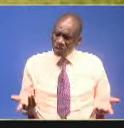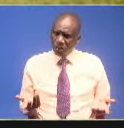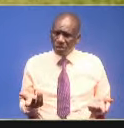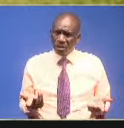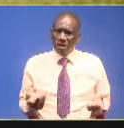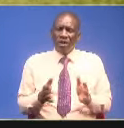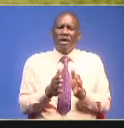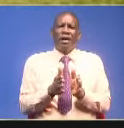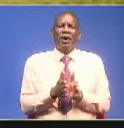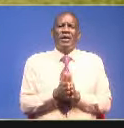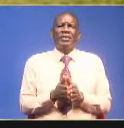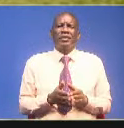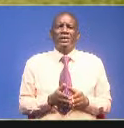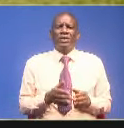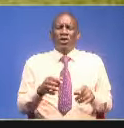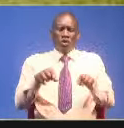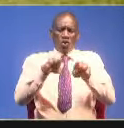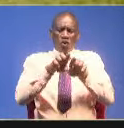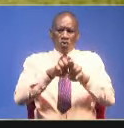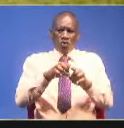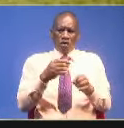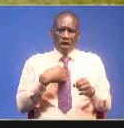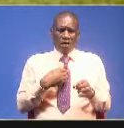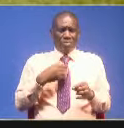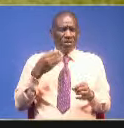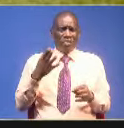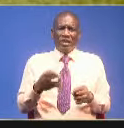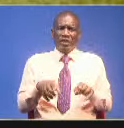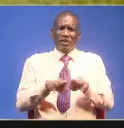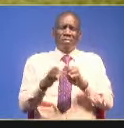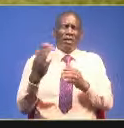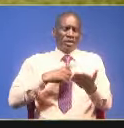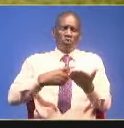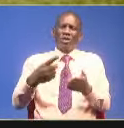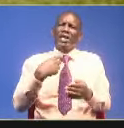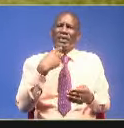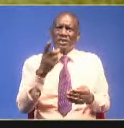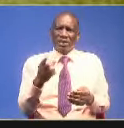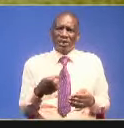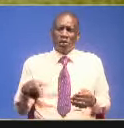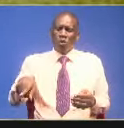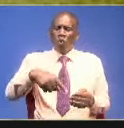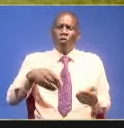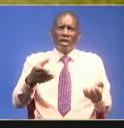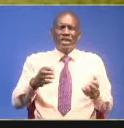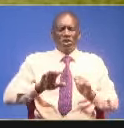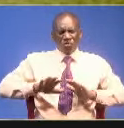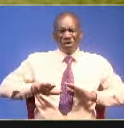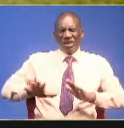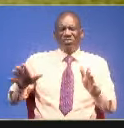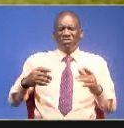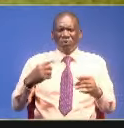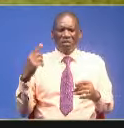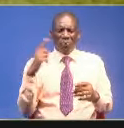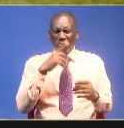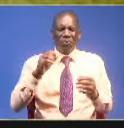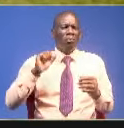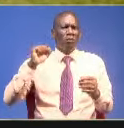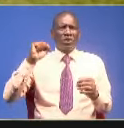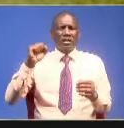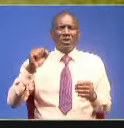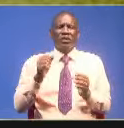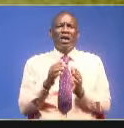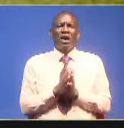and I also have been on record even last week saying that we need to stay away from divisive politics